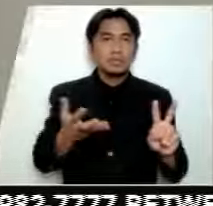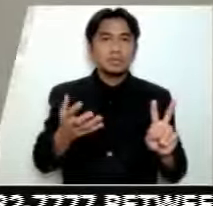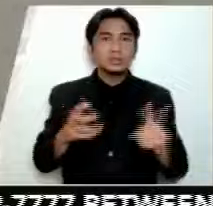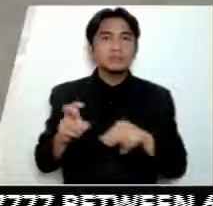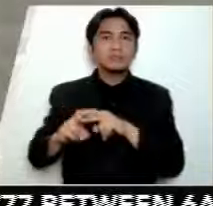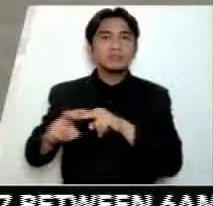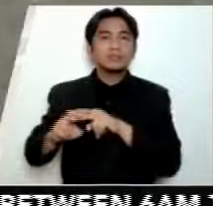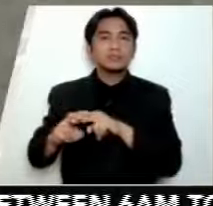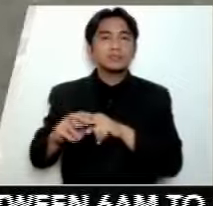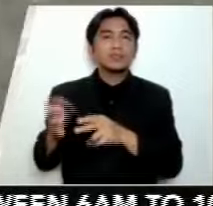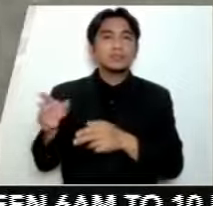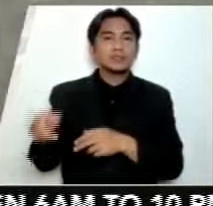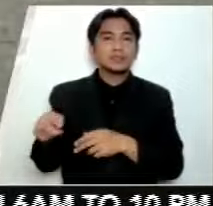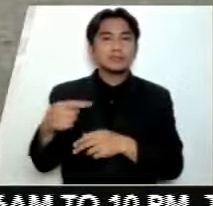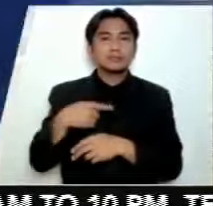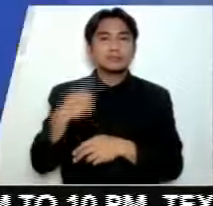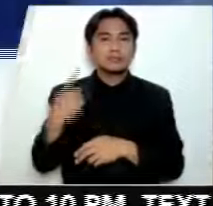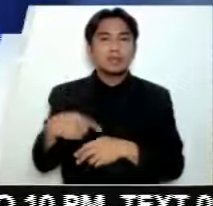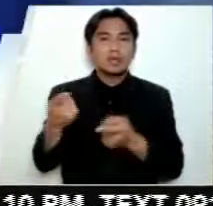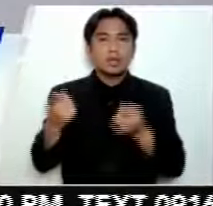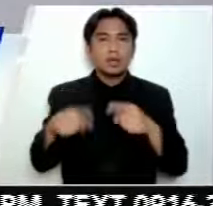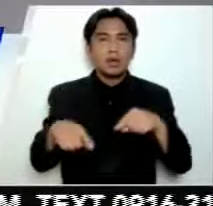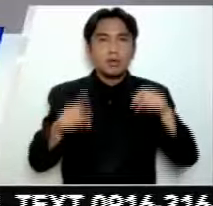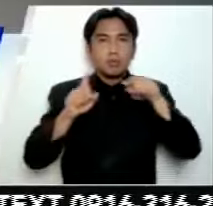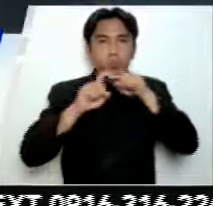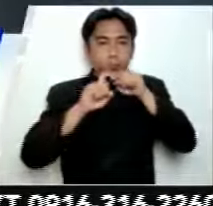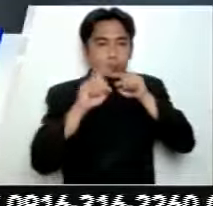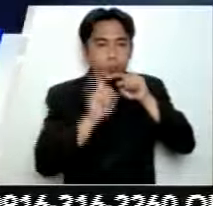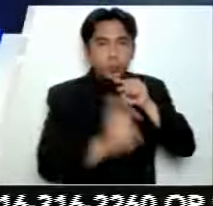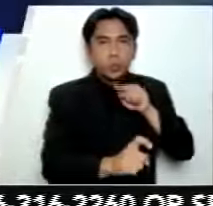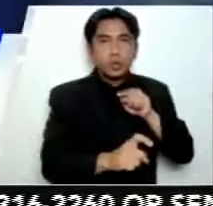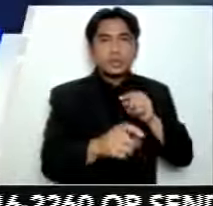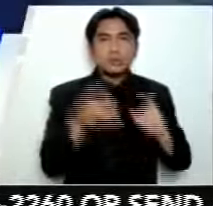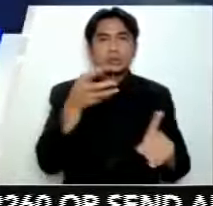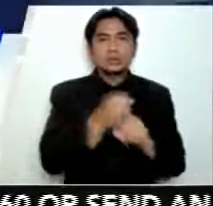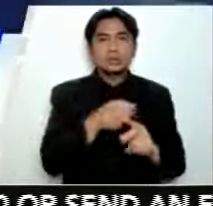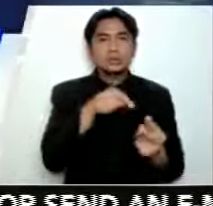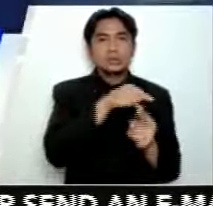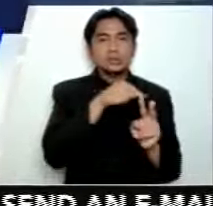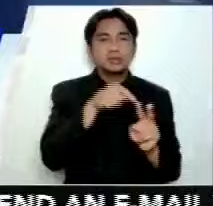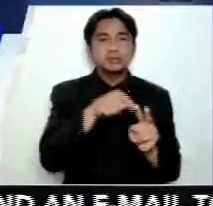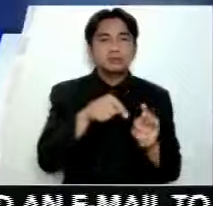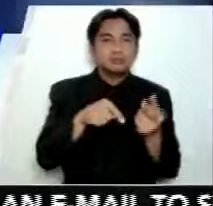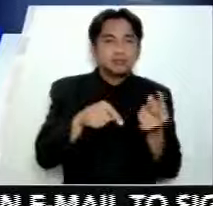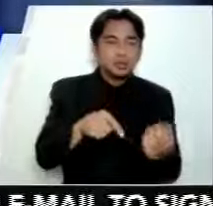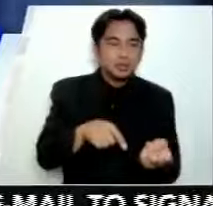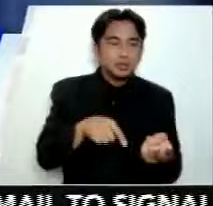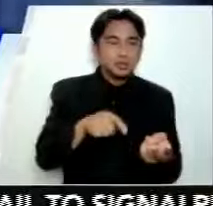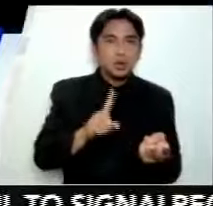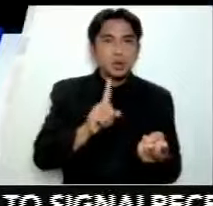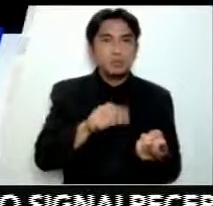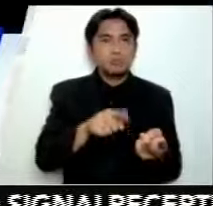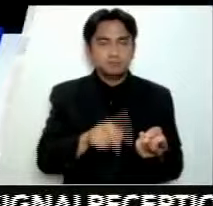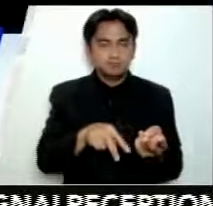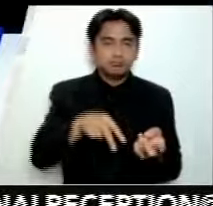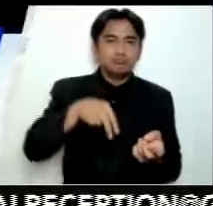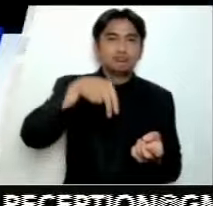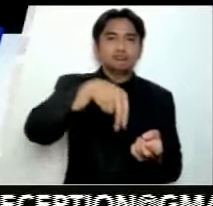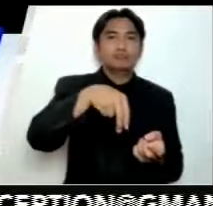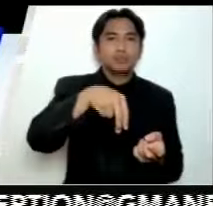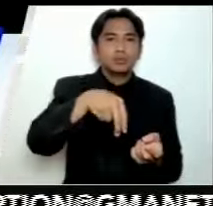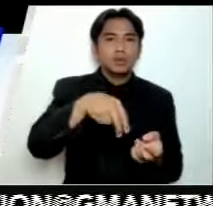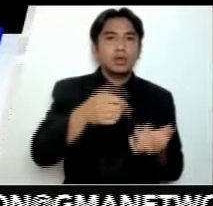Nang bigla silang tamaan ng kidlat napahandusay ang dalawa pero nakabangon ang isa sa kanila agad silang